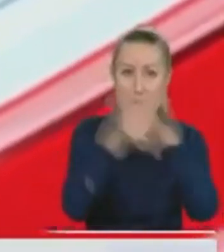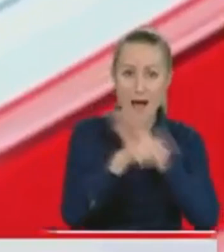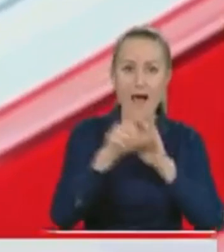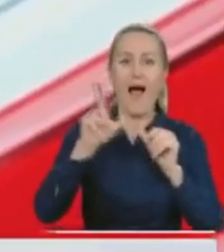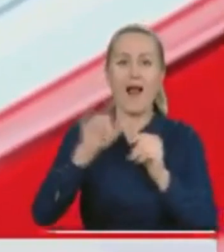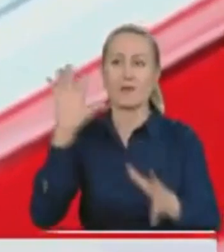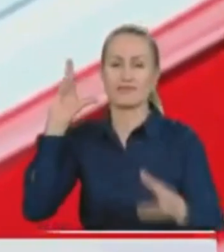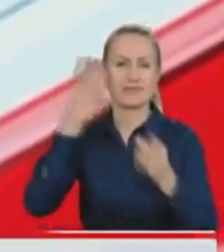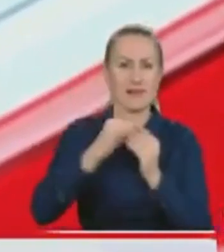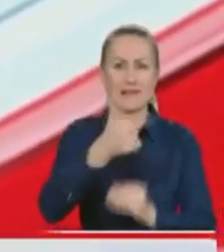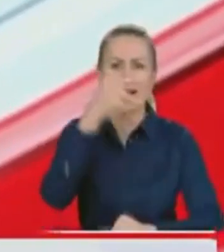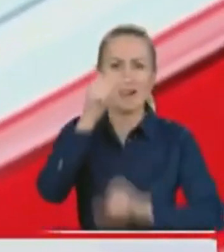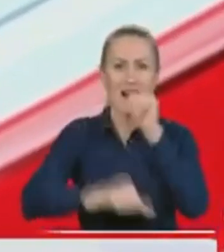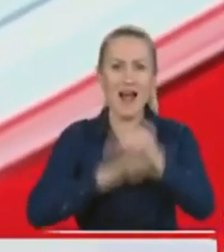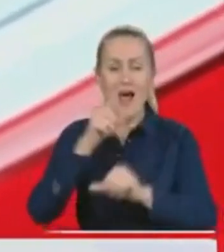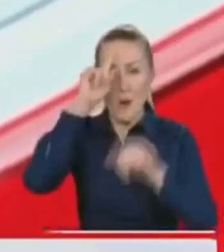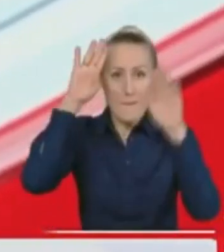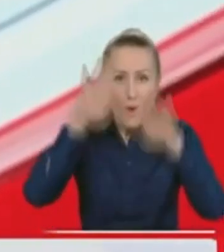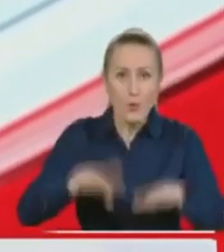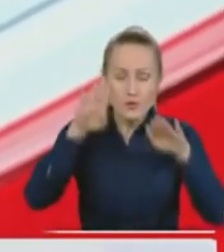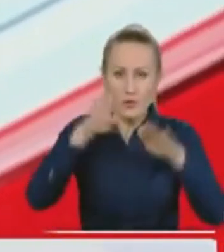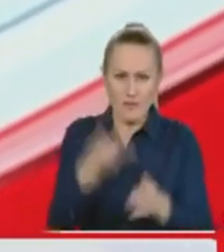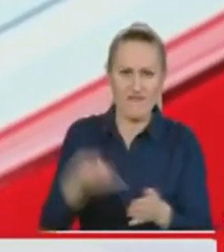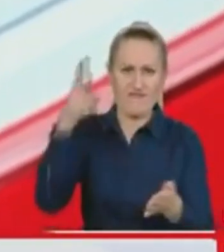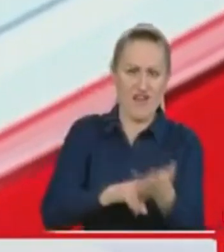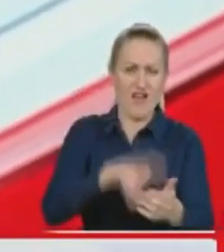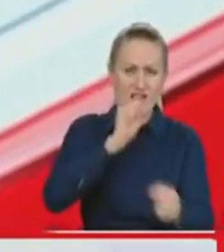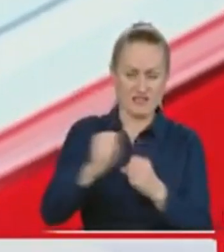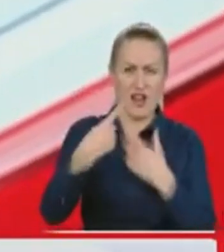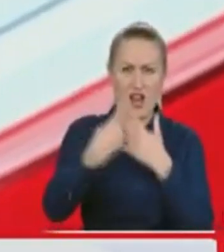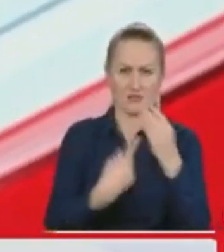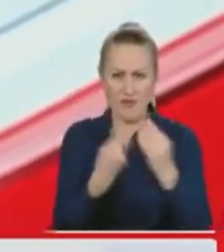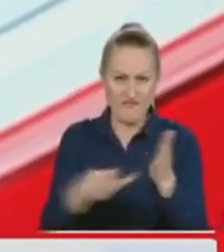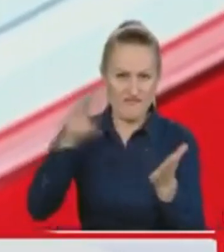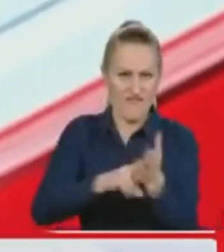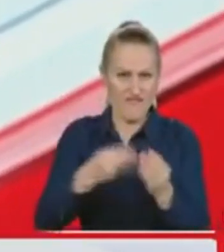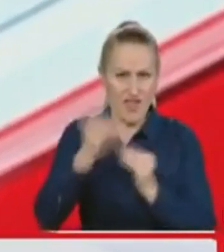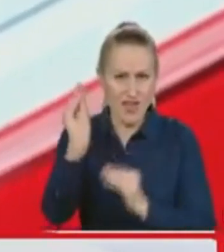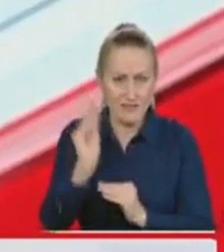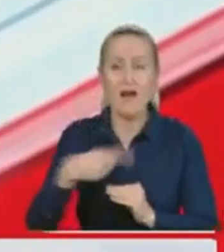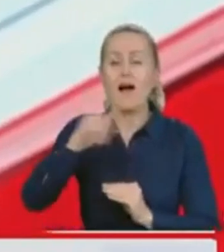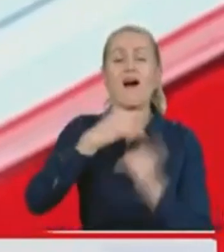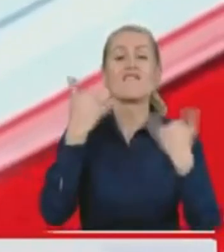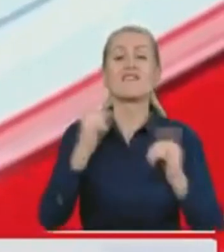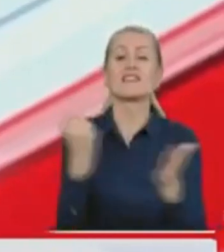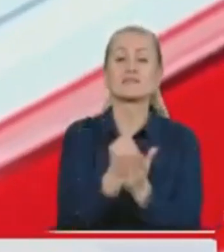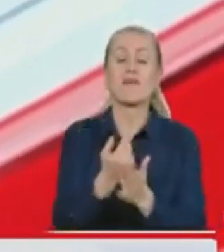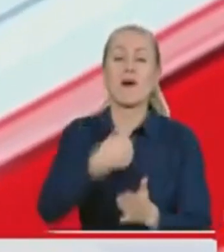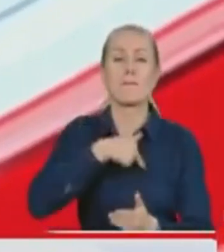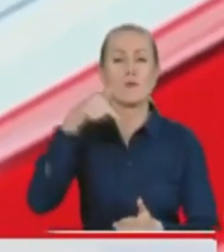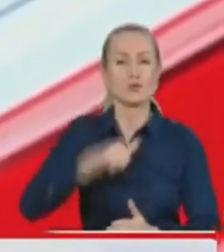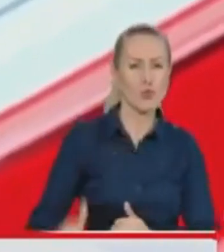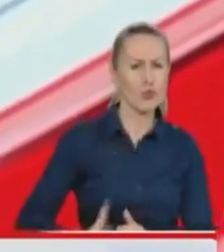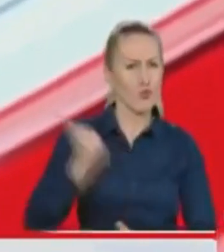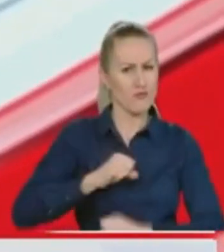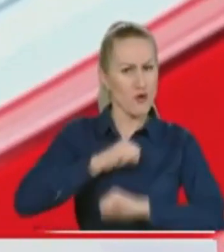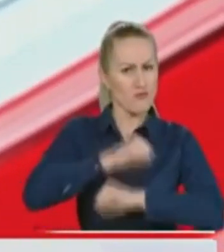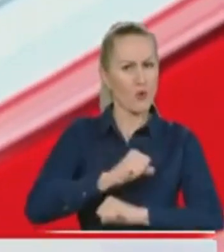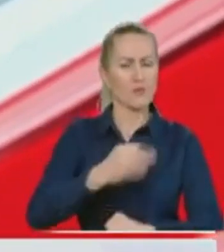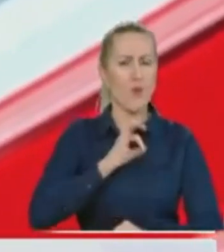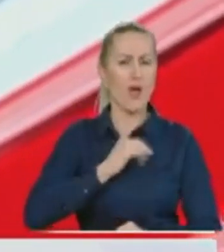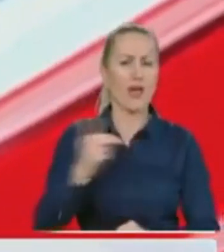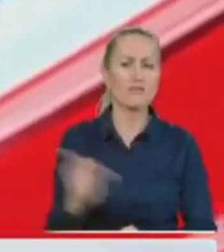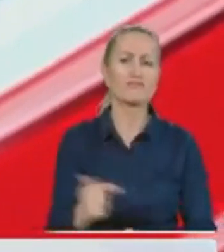Але протягом останніх кількох років популяція мусульман в Польщі зросла вдвічі. В інших справах зовнішньої політики ми маємо гордо захищати